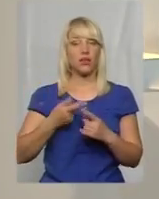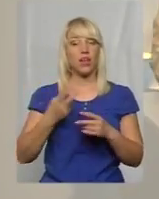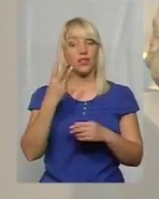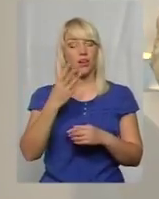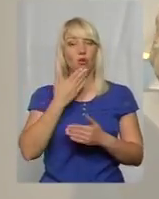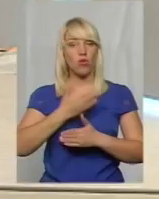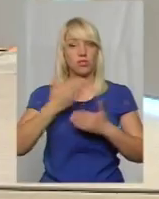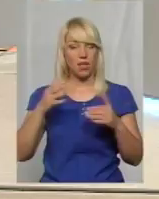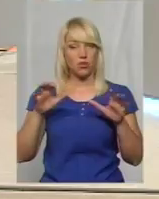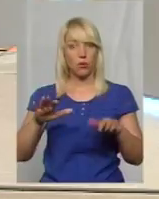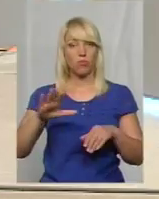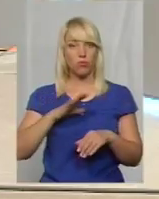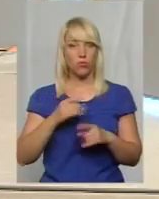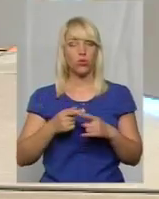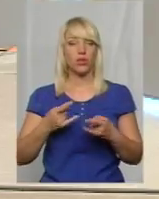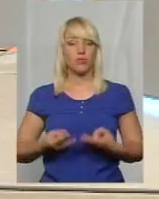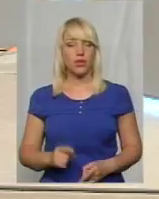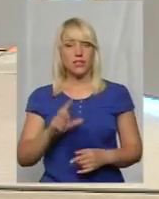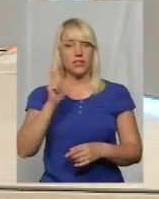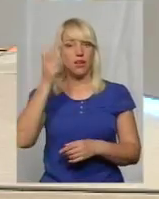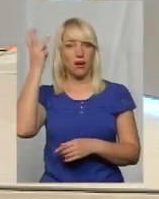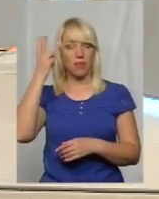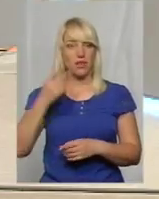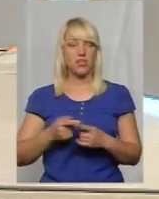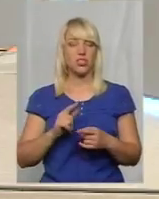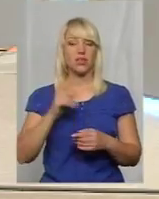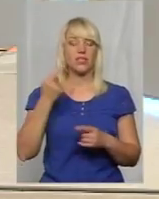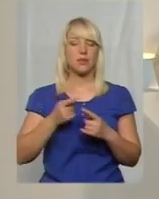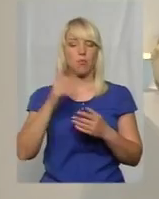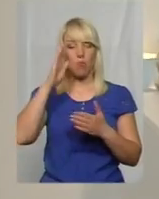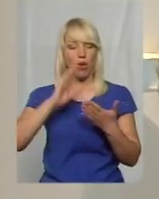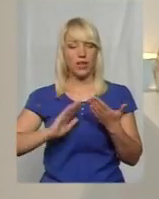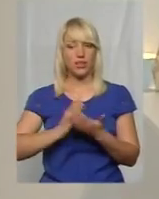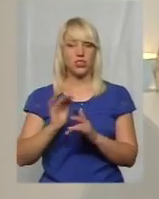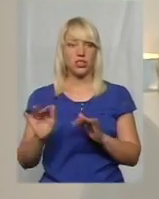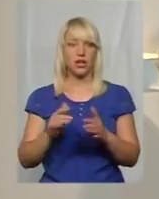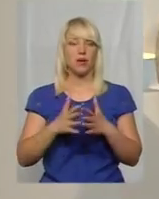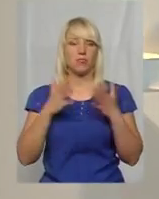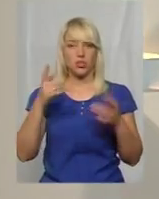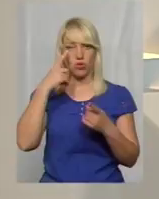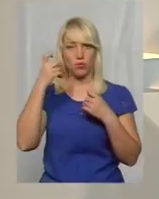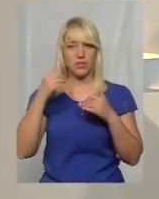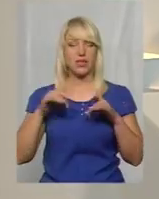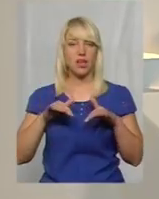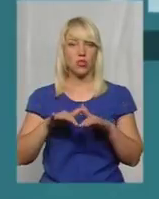Хмельниччини. А з нашим краєм вас пов'язує політична діяльність, а більше в інформаційній довідці.